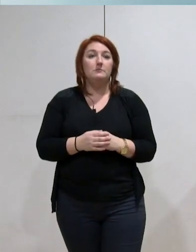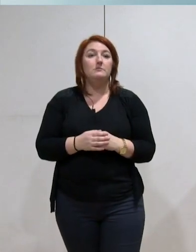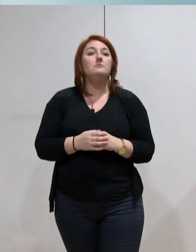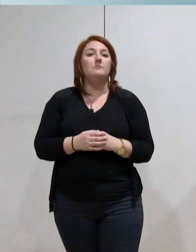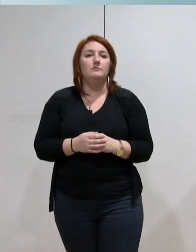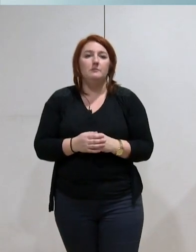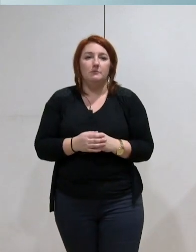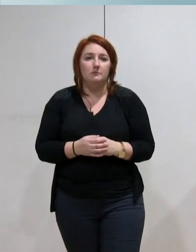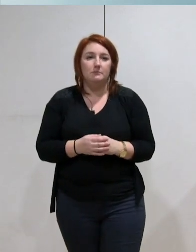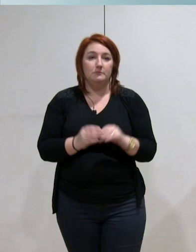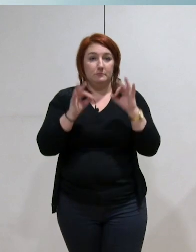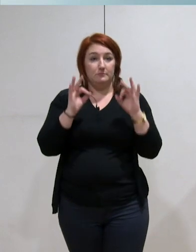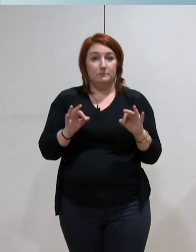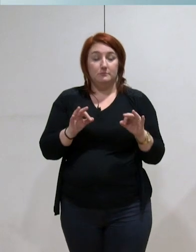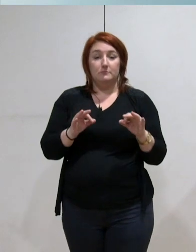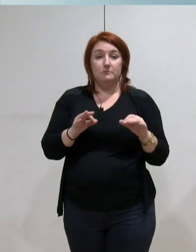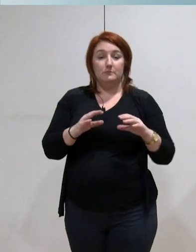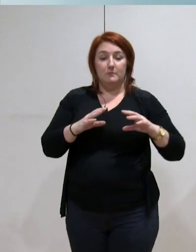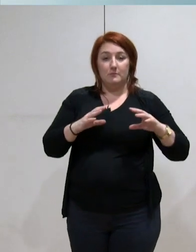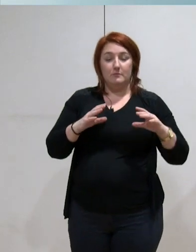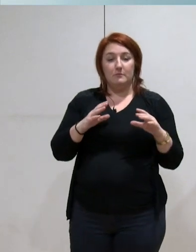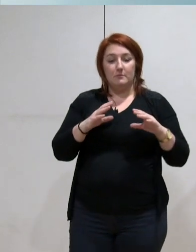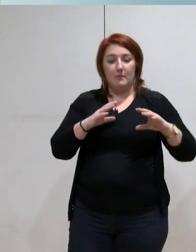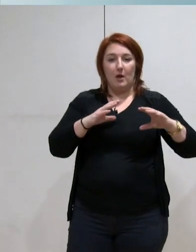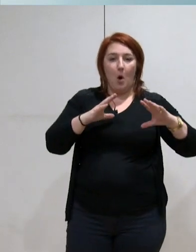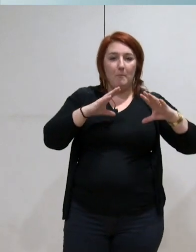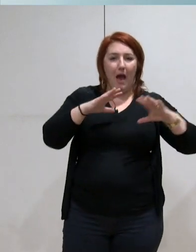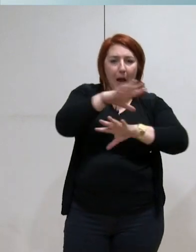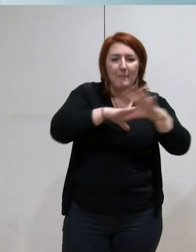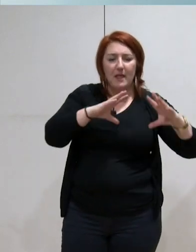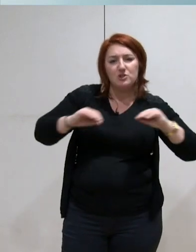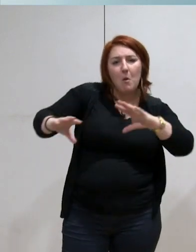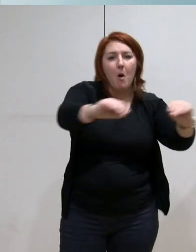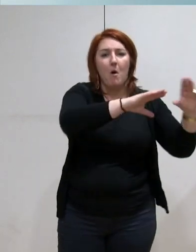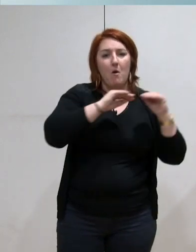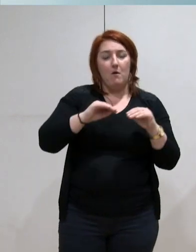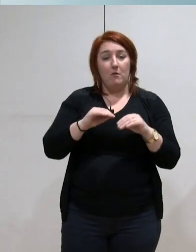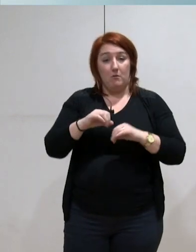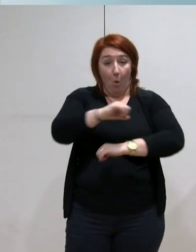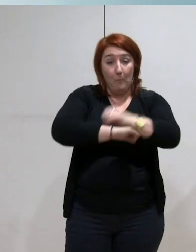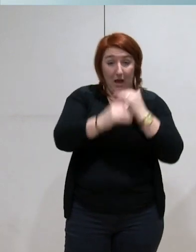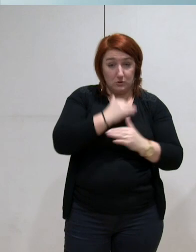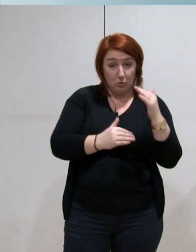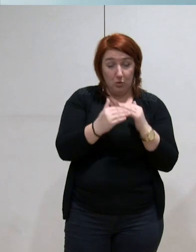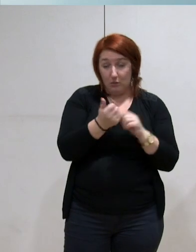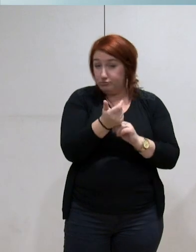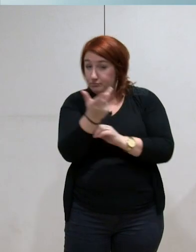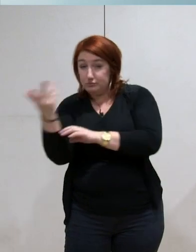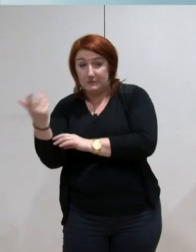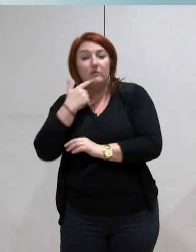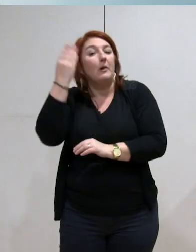de d'opération d'aménagement qu'elle a en portefeuille doit pouvoir s'enrichir de compétences